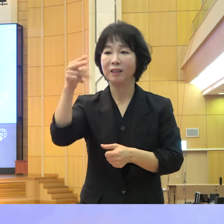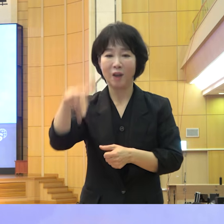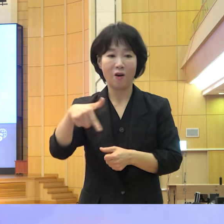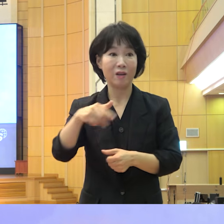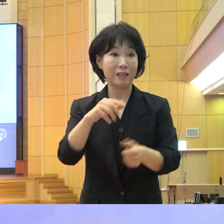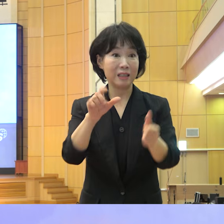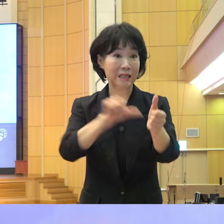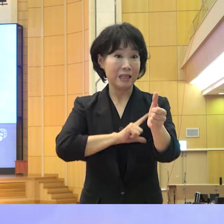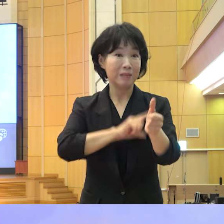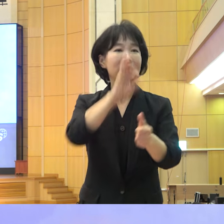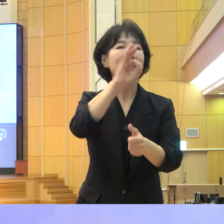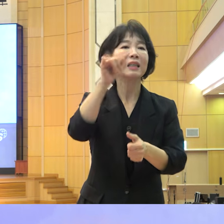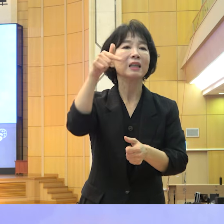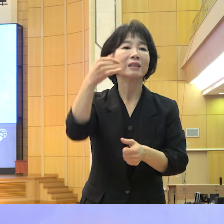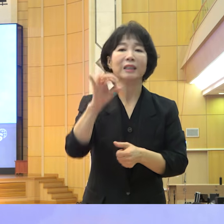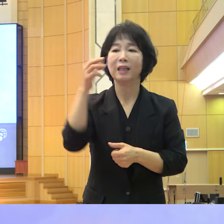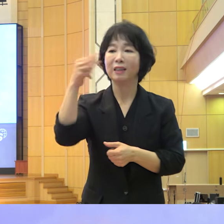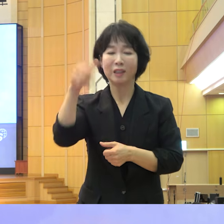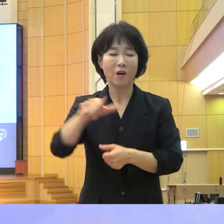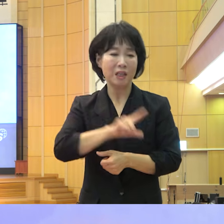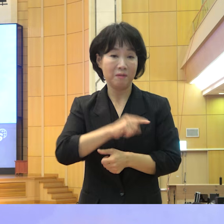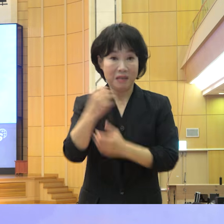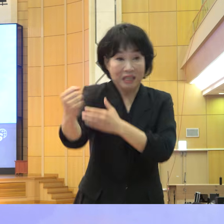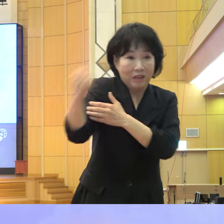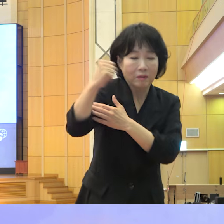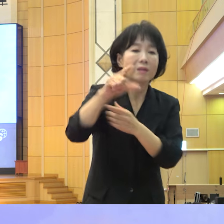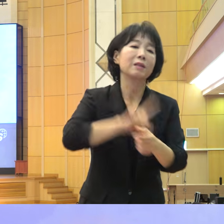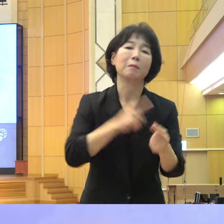이름을 지어줬어. 이능력이라고.